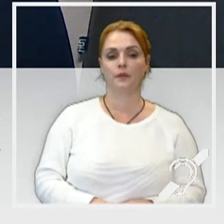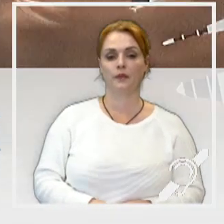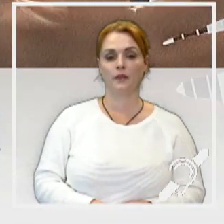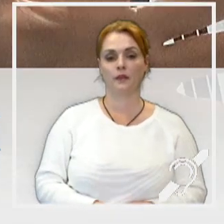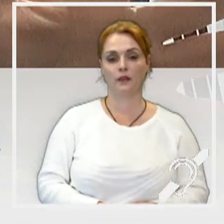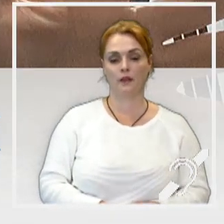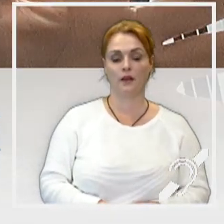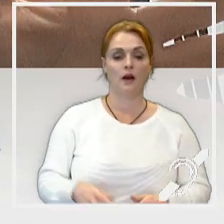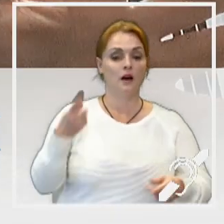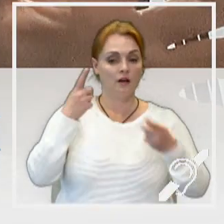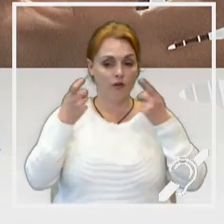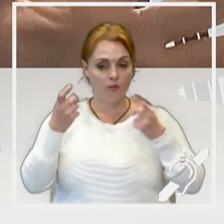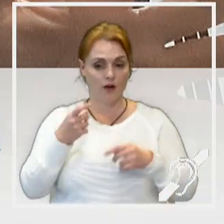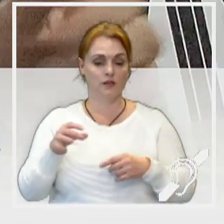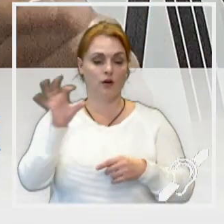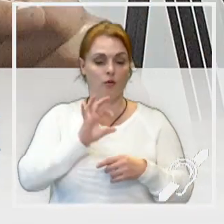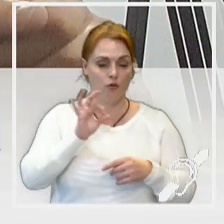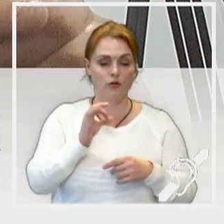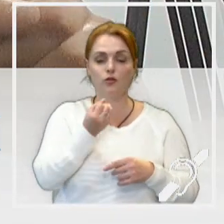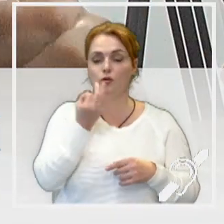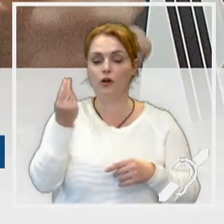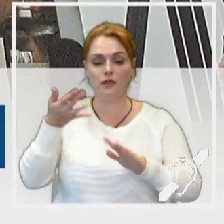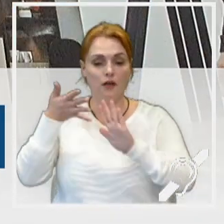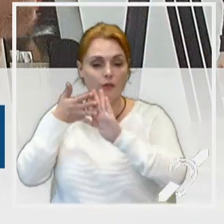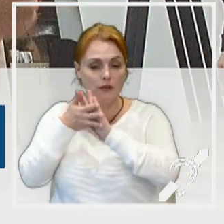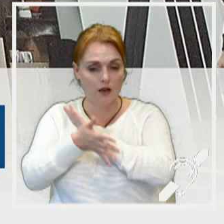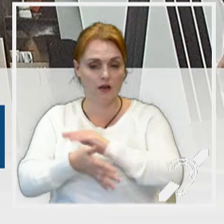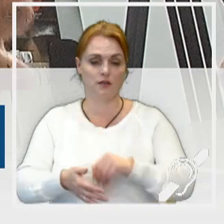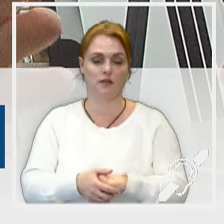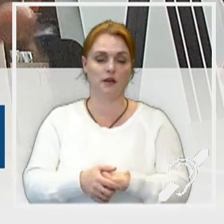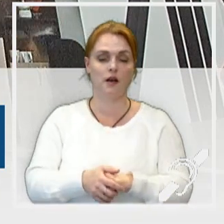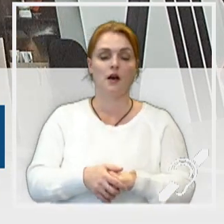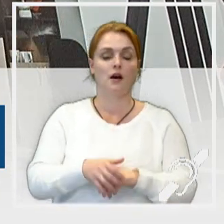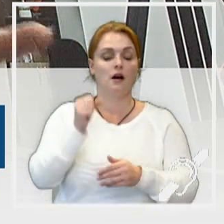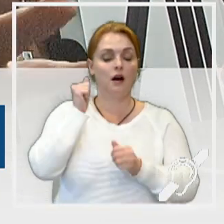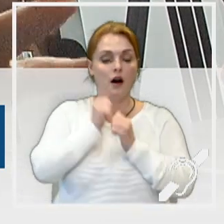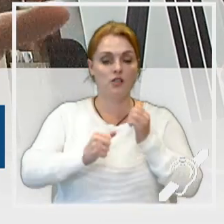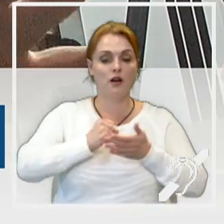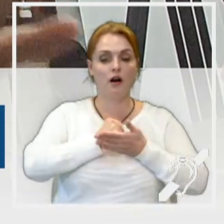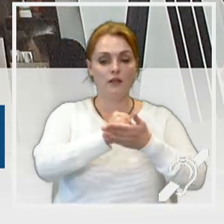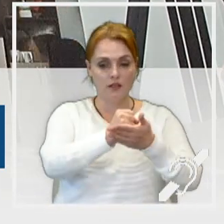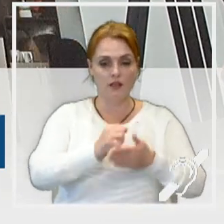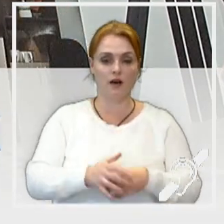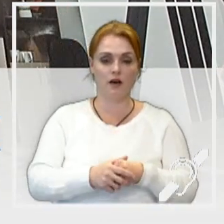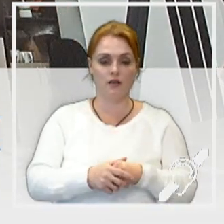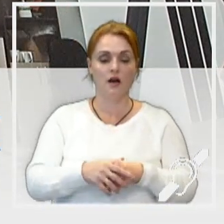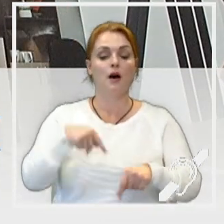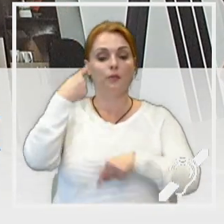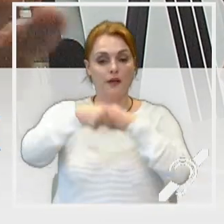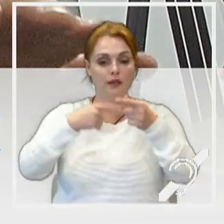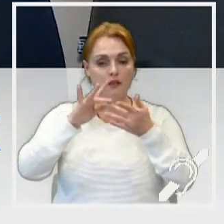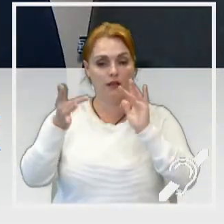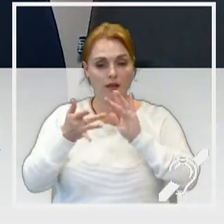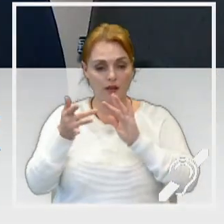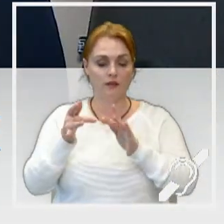Datele privind cheltuielile pe care le-au avut concurenții electorali pentru promovarea pe Facebook pot fi accesate ușor și sunt disponibile